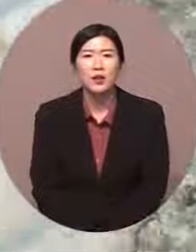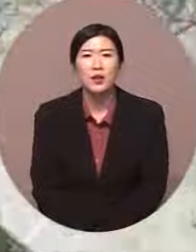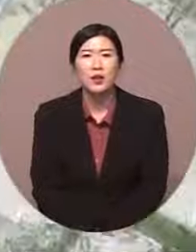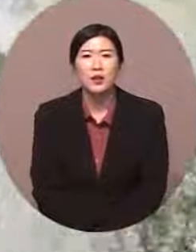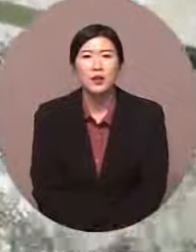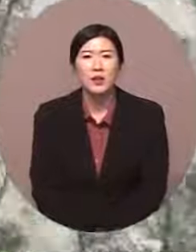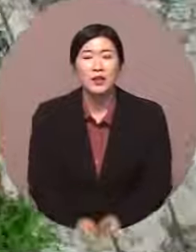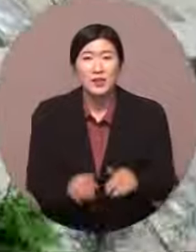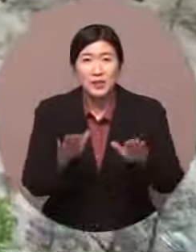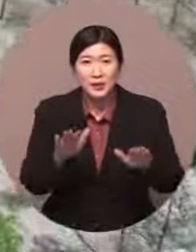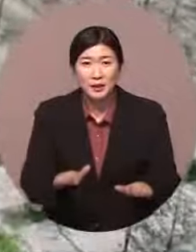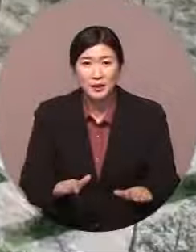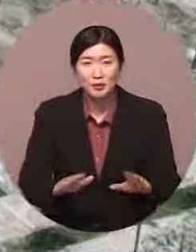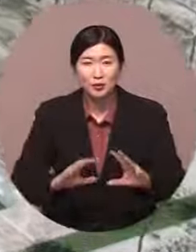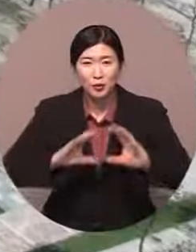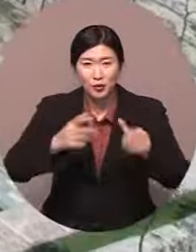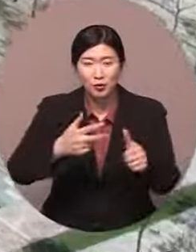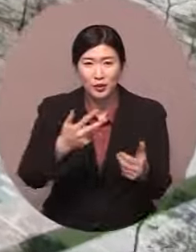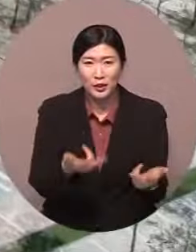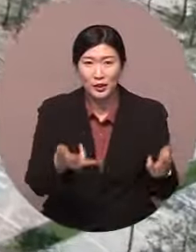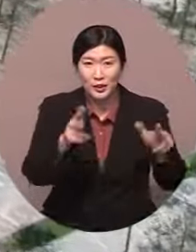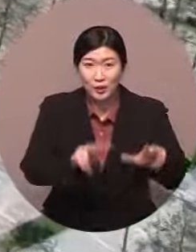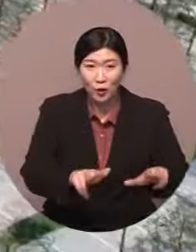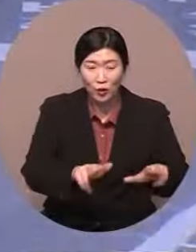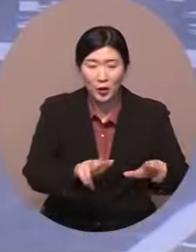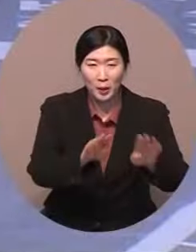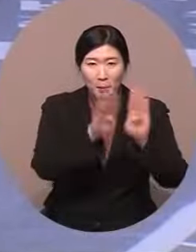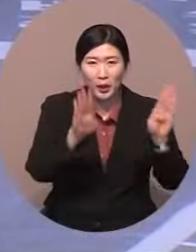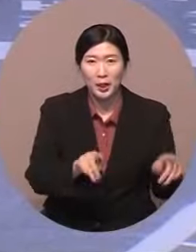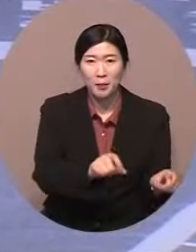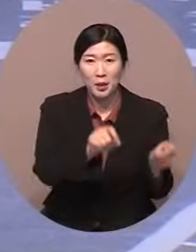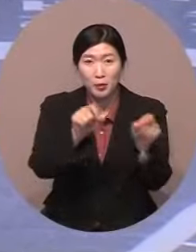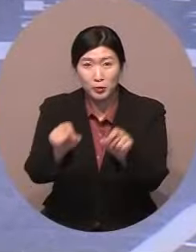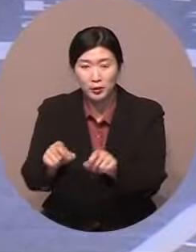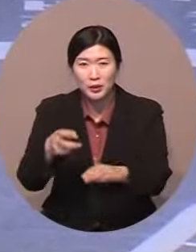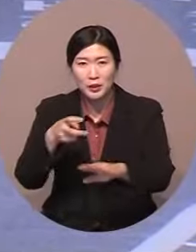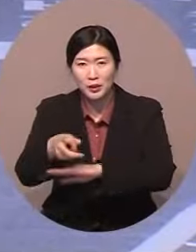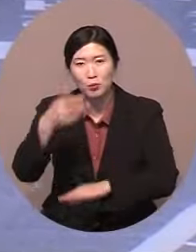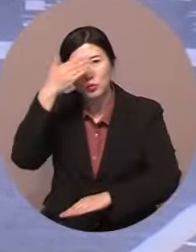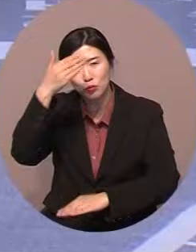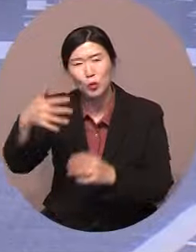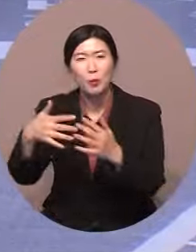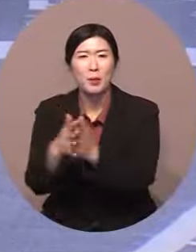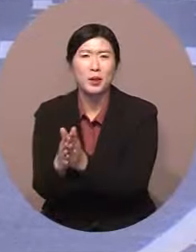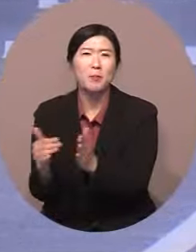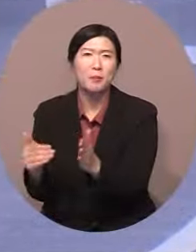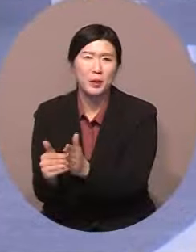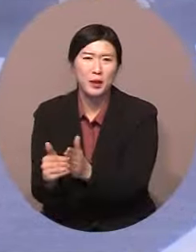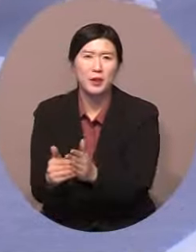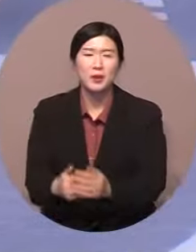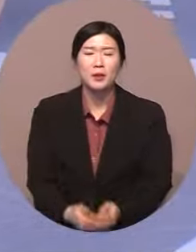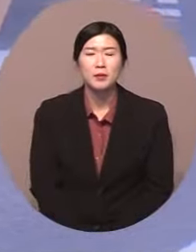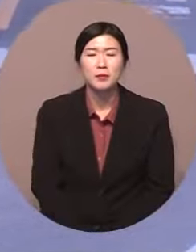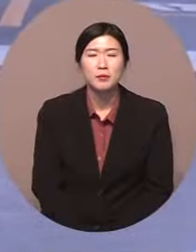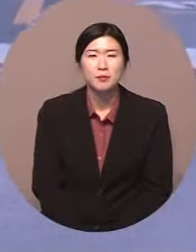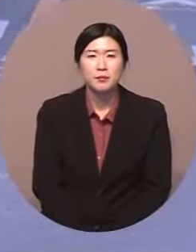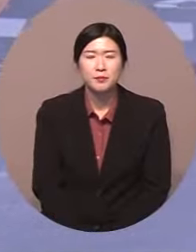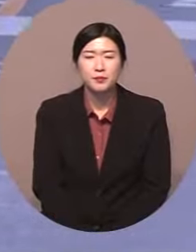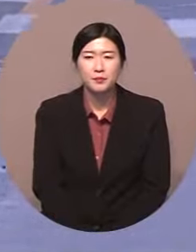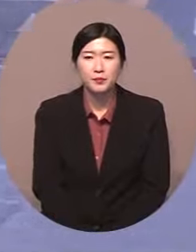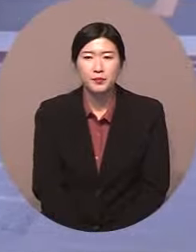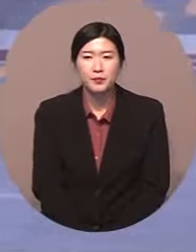시는 이미 국제정원 도시박람회 연기, 버스 무료화 정책 등을 폐기했습니다. MBC 뉴스 김지혜입니다.